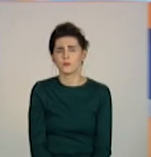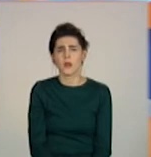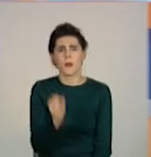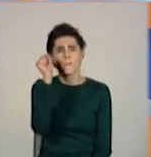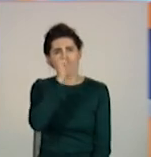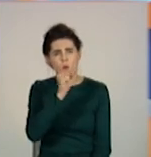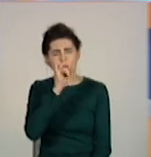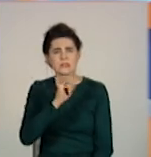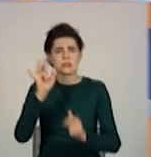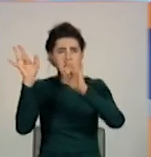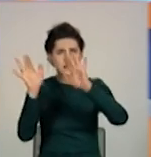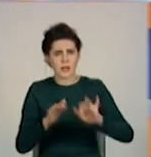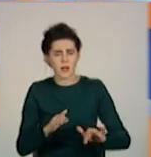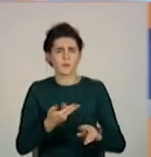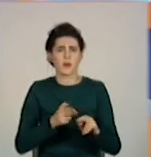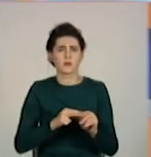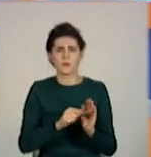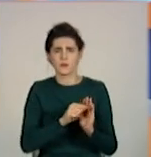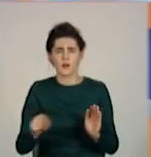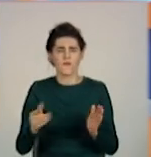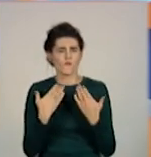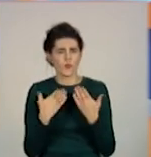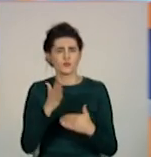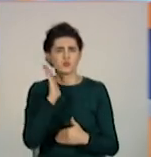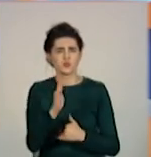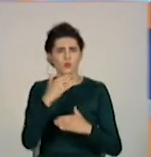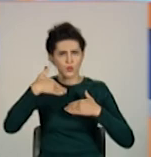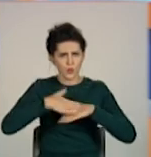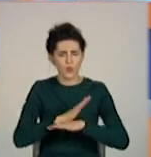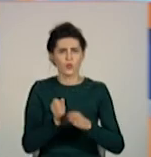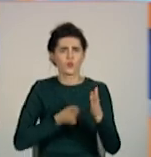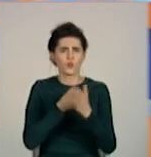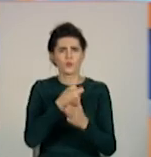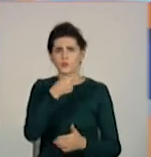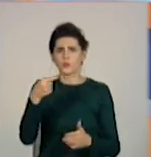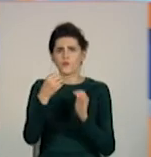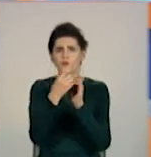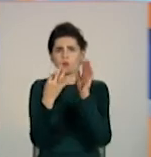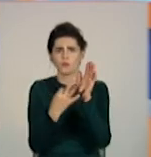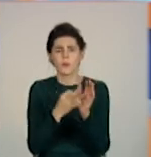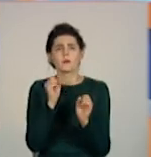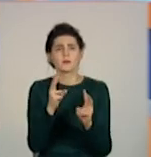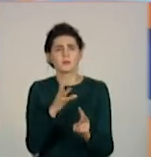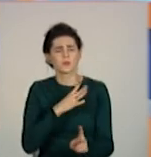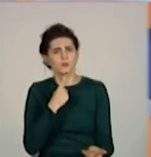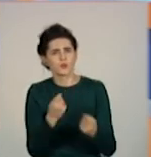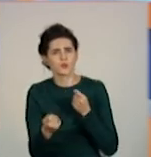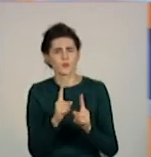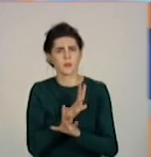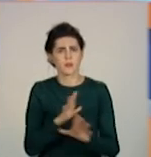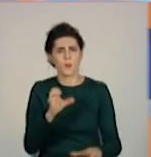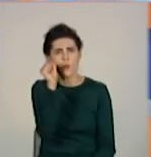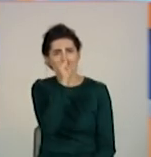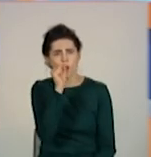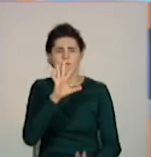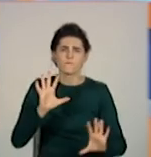Морози та сніг. Вихідними на Донбасі прогнозують вночі до мінус 18. Як не перемерзнути і що брати з собою в